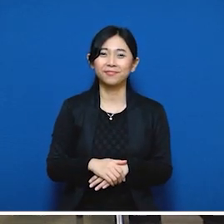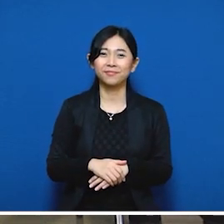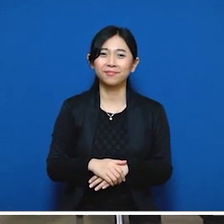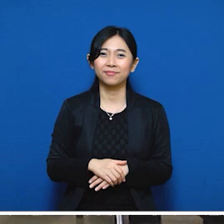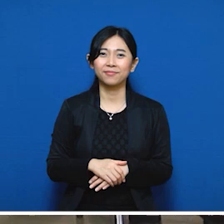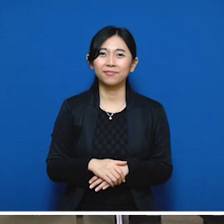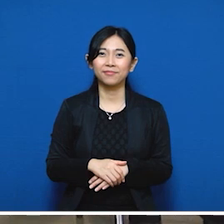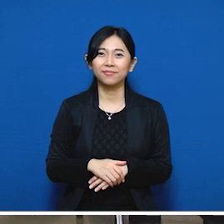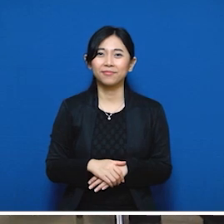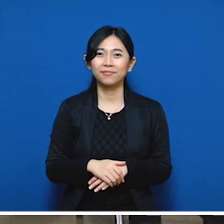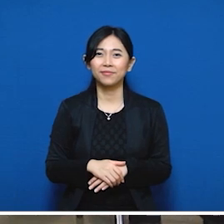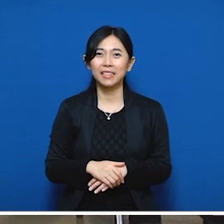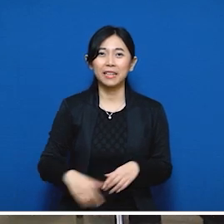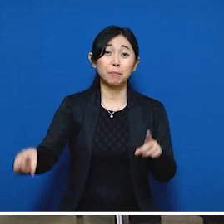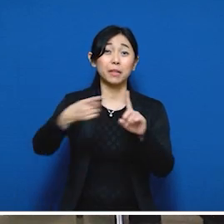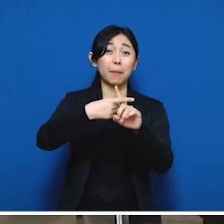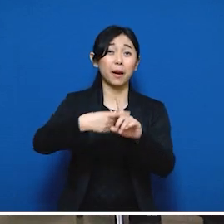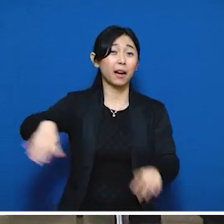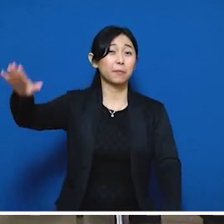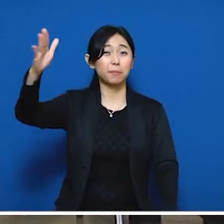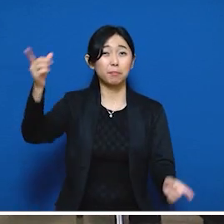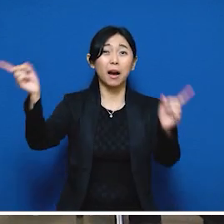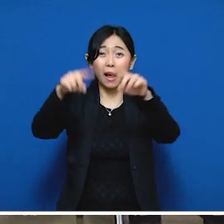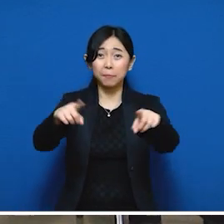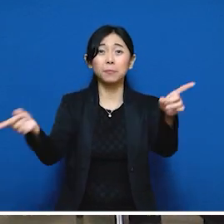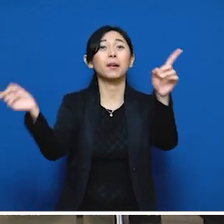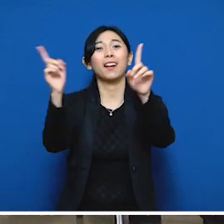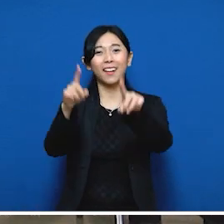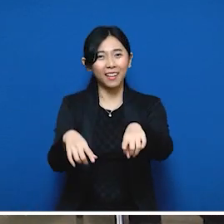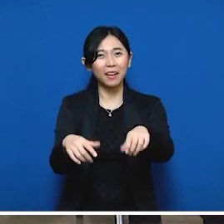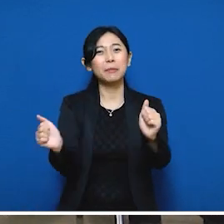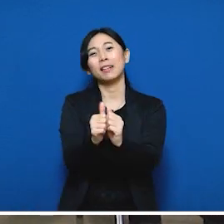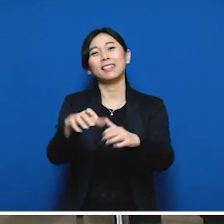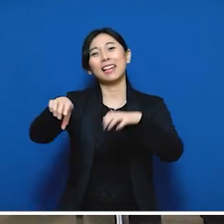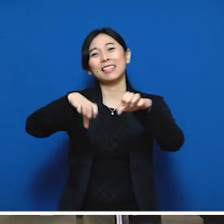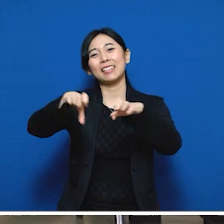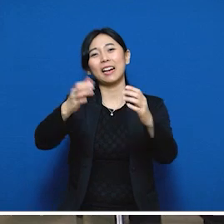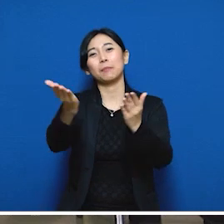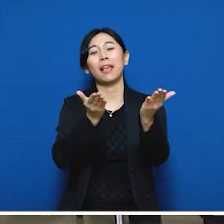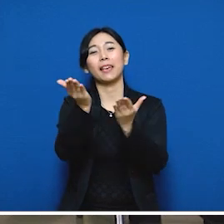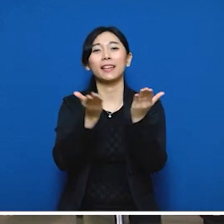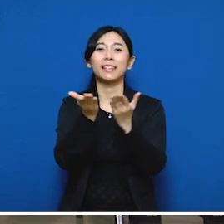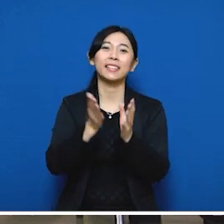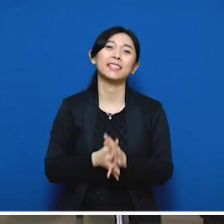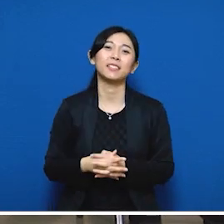mengekspresikan pengetahuan dan pengalaman pribadinya dengan tindakan melayani.